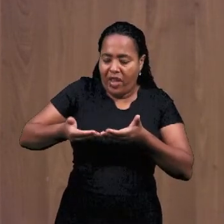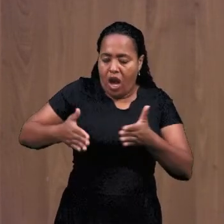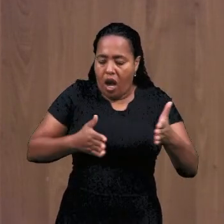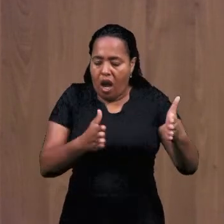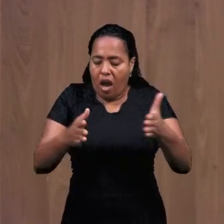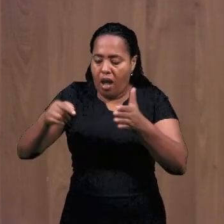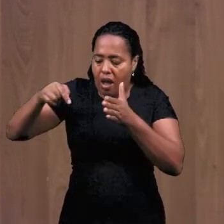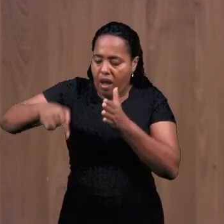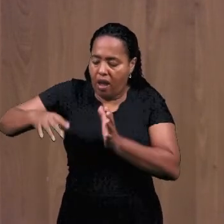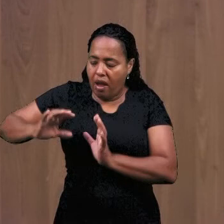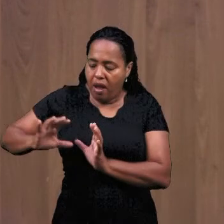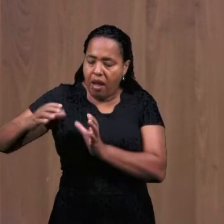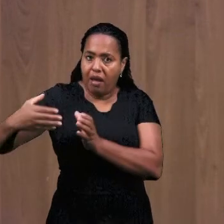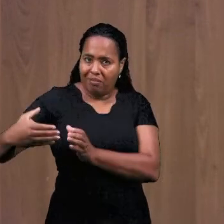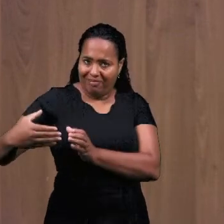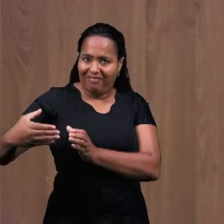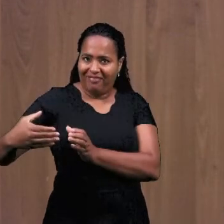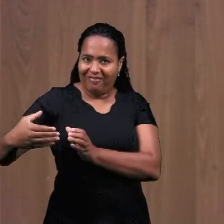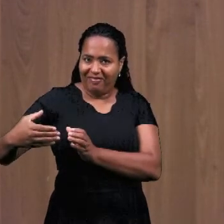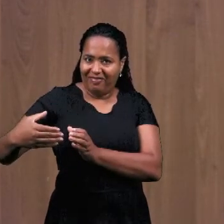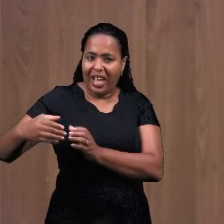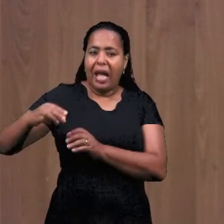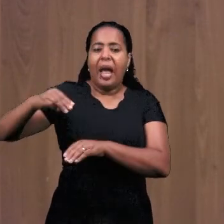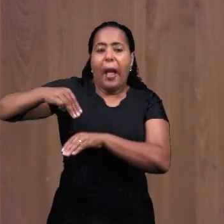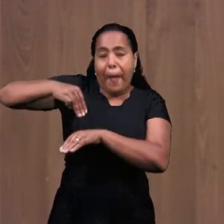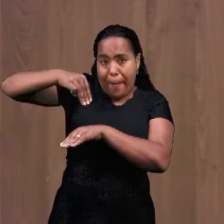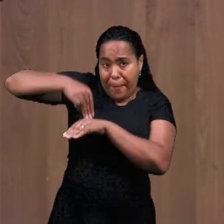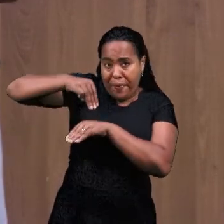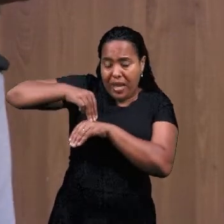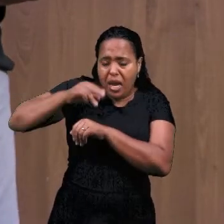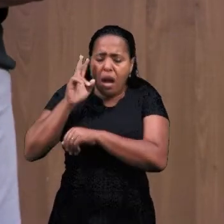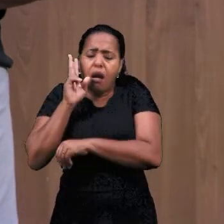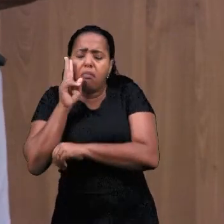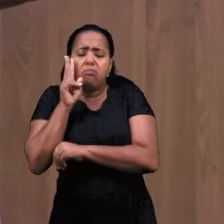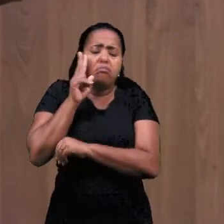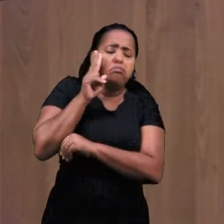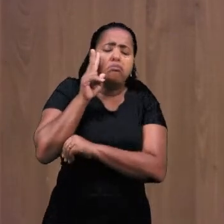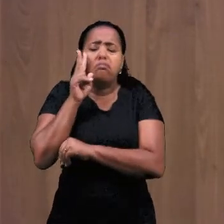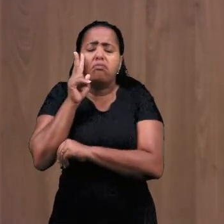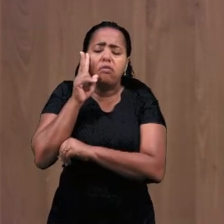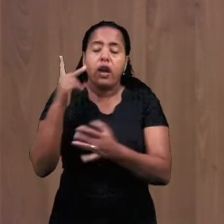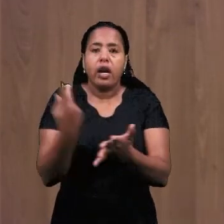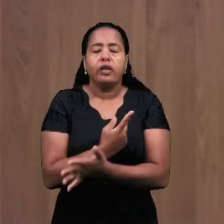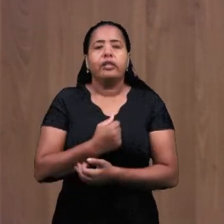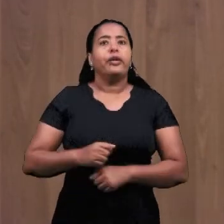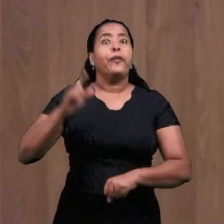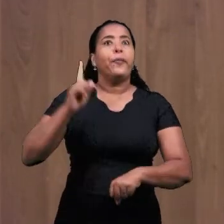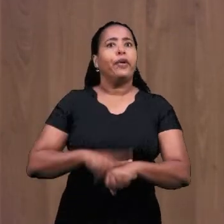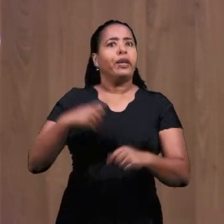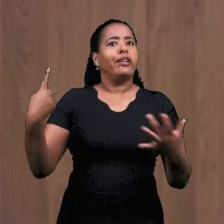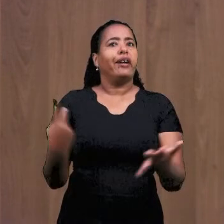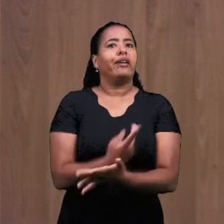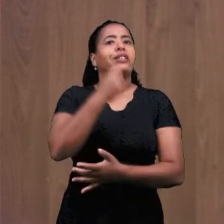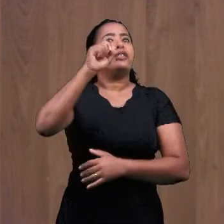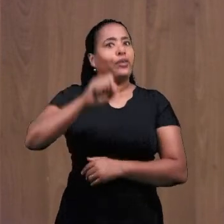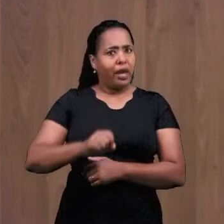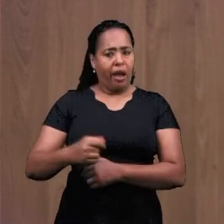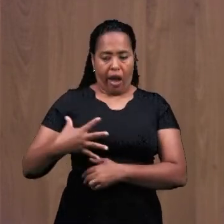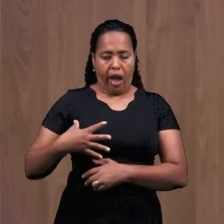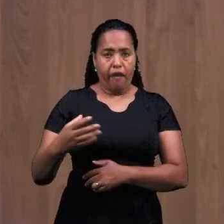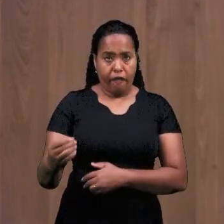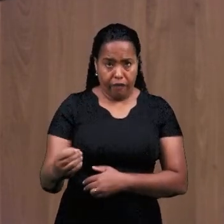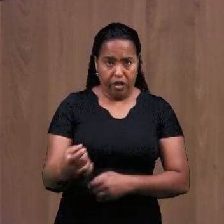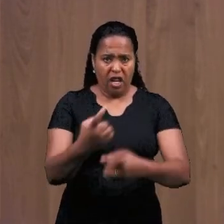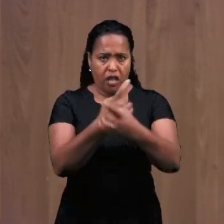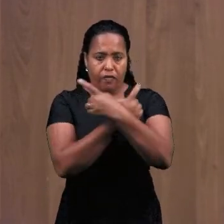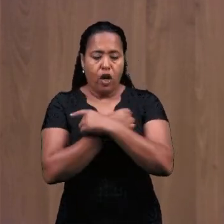de Moïse, Myriam, elle était en train de regarder de loin. À ce moment-là, la fille de Pharaon va se